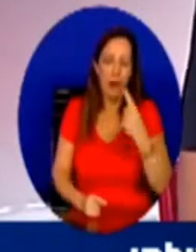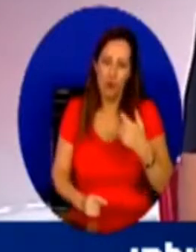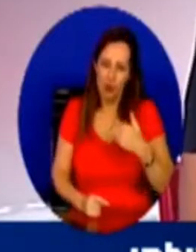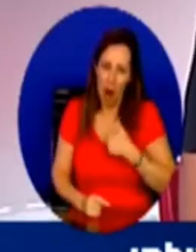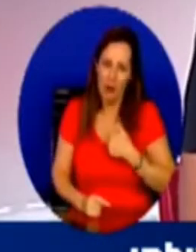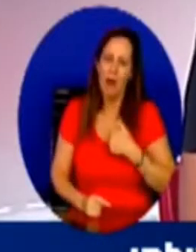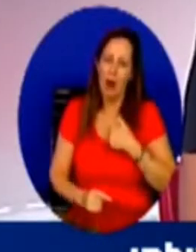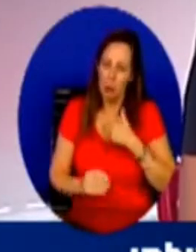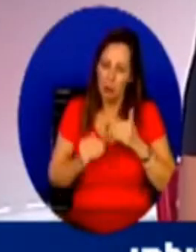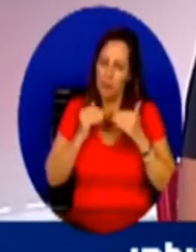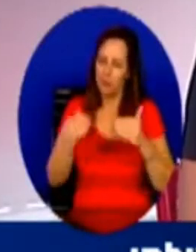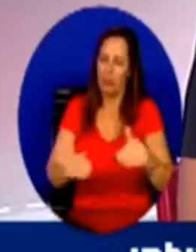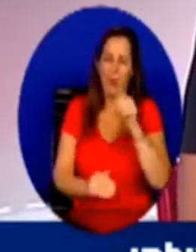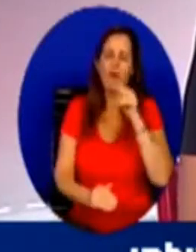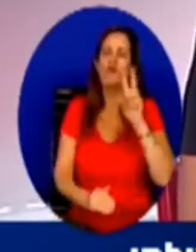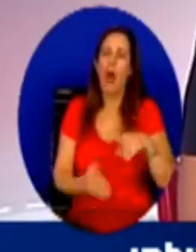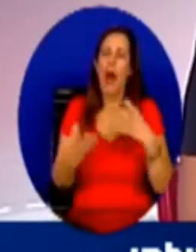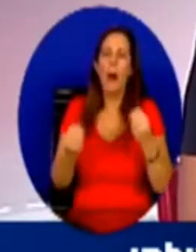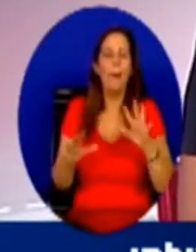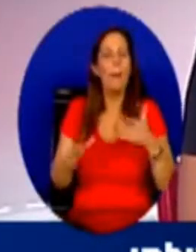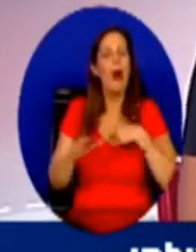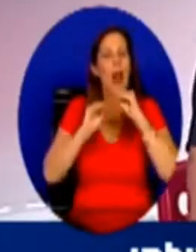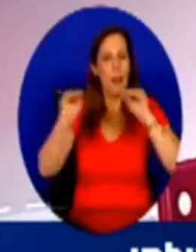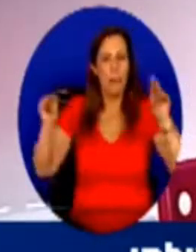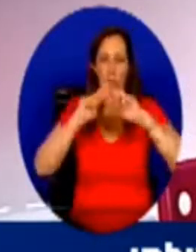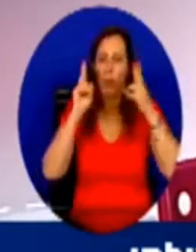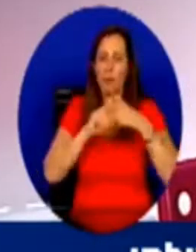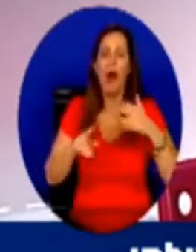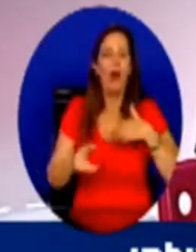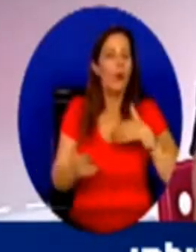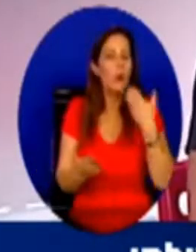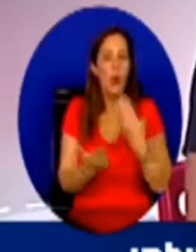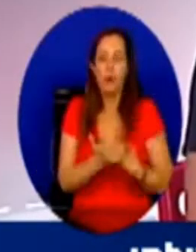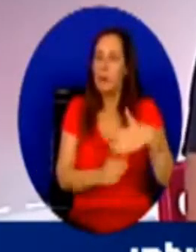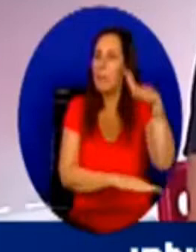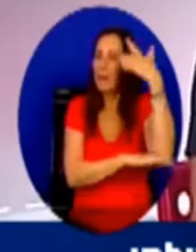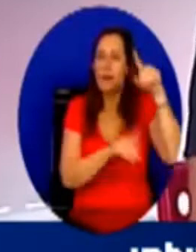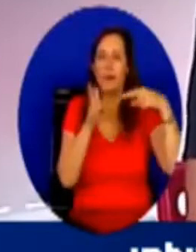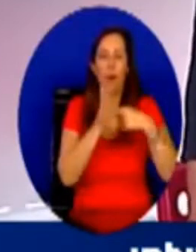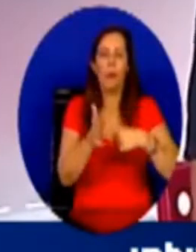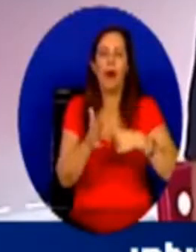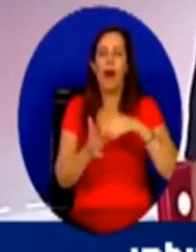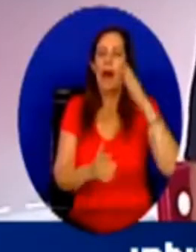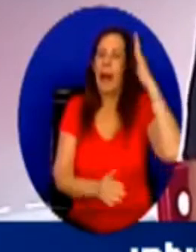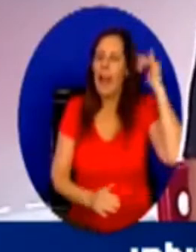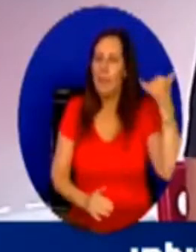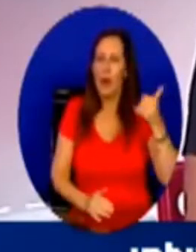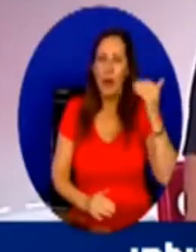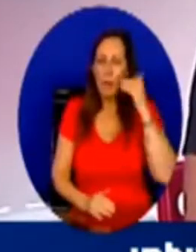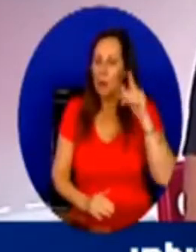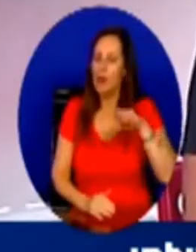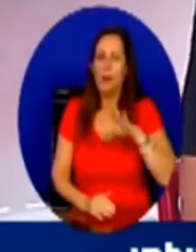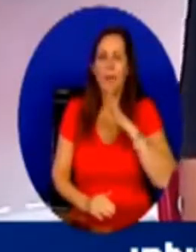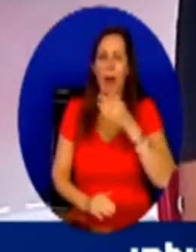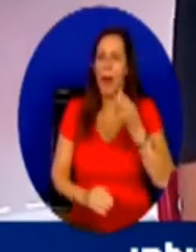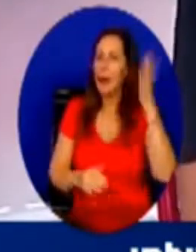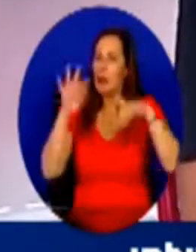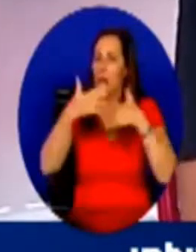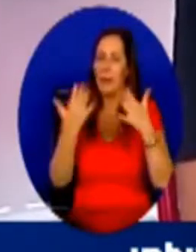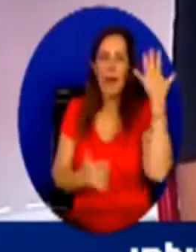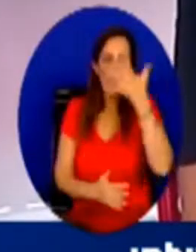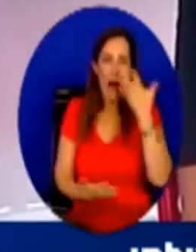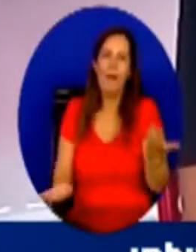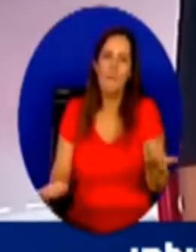שאנחנו מובילים במים, שיש לנו הרבה מאוד מה ללמד את העולם, אנחנו יוצאים במדינות כמו קליפורניה, שיש להם שם בעיות קשות מאוד של בצורת,